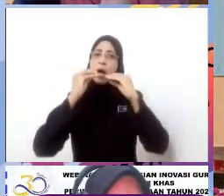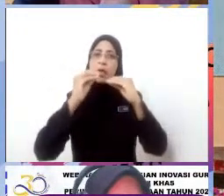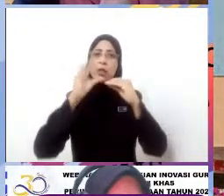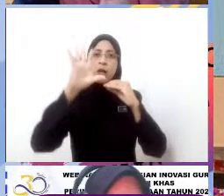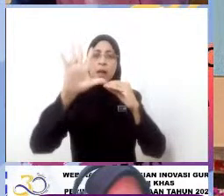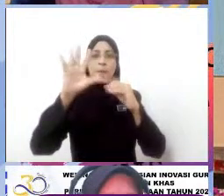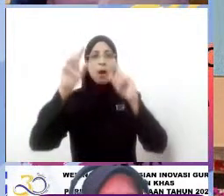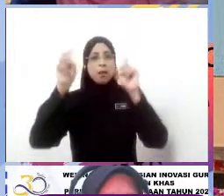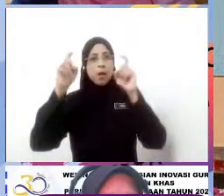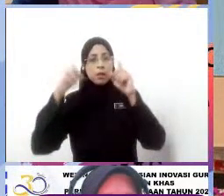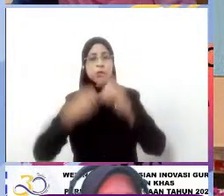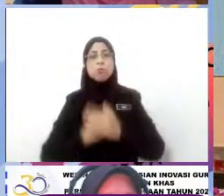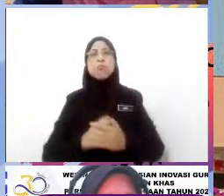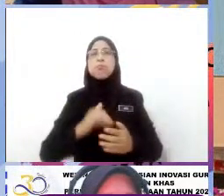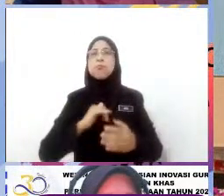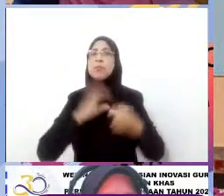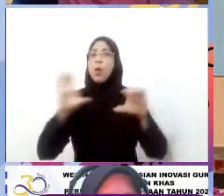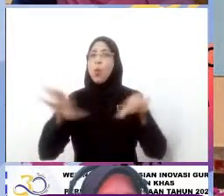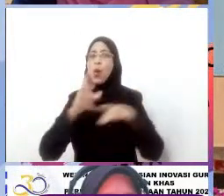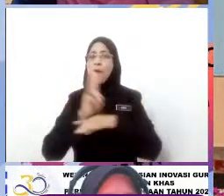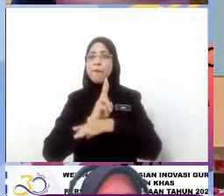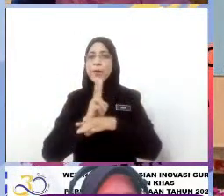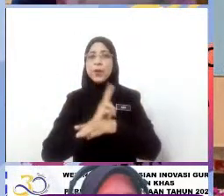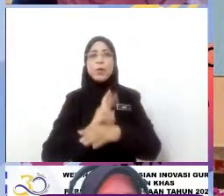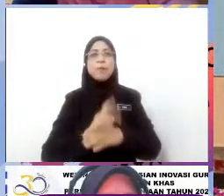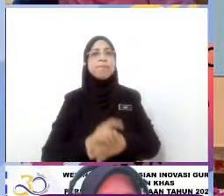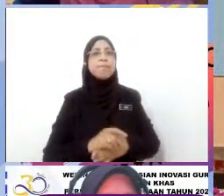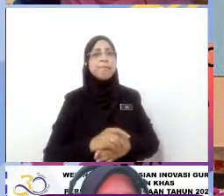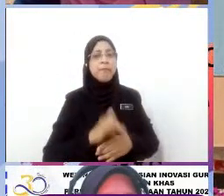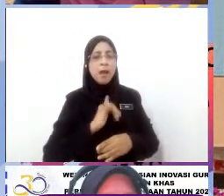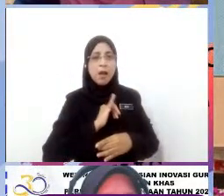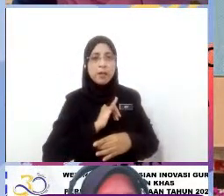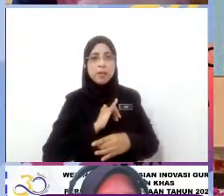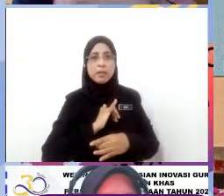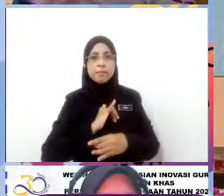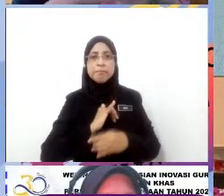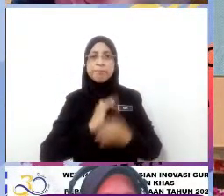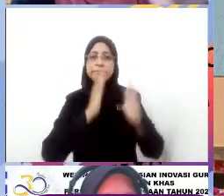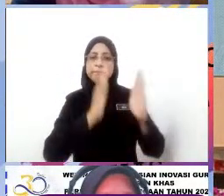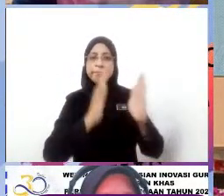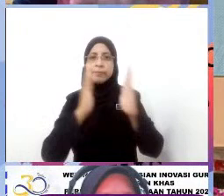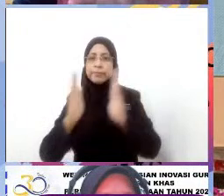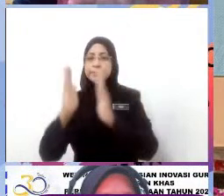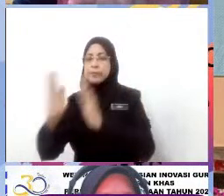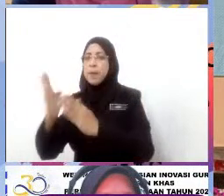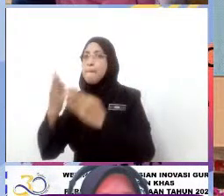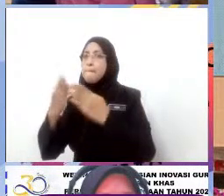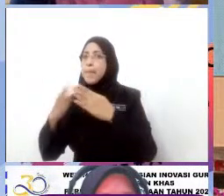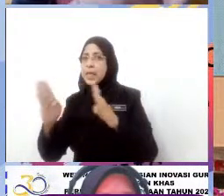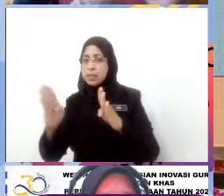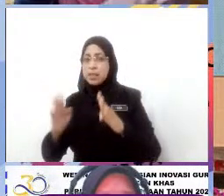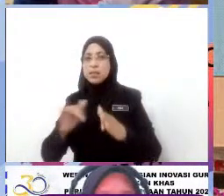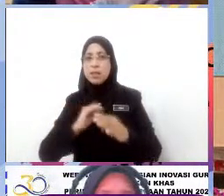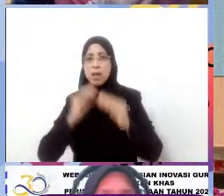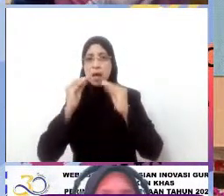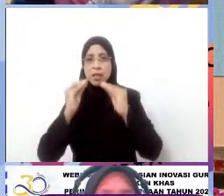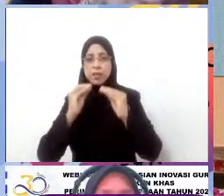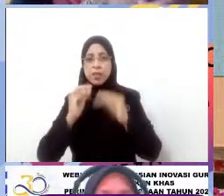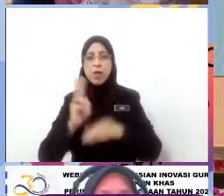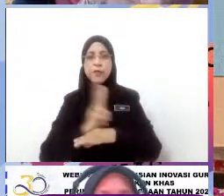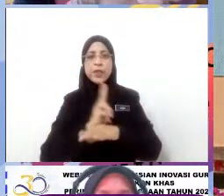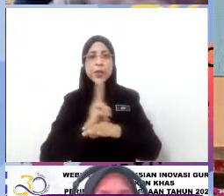saya juga. Tapi seorang ni buat pelan dongak akan pula. Seorang ni buat pelan ni pula. 5 orang, 5 subjek. Diorang boleh tengok video